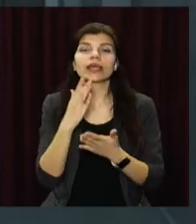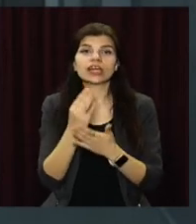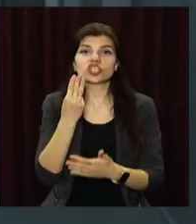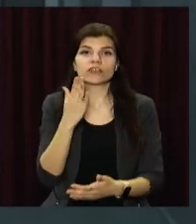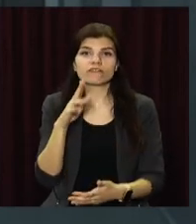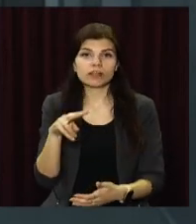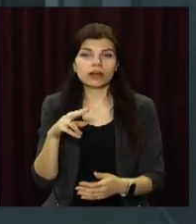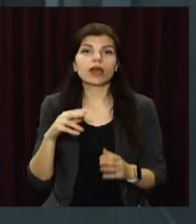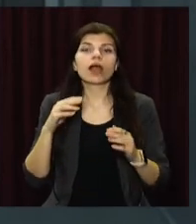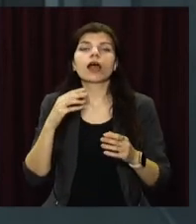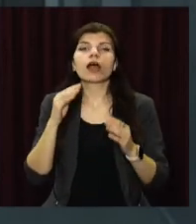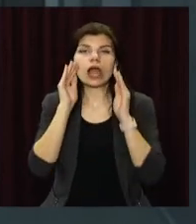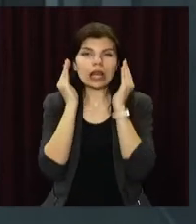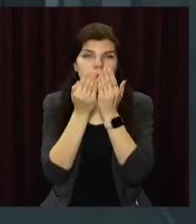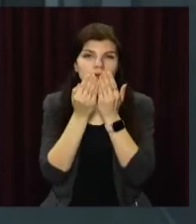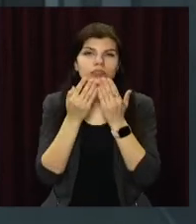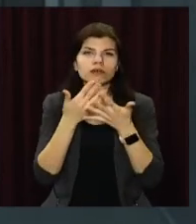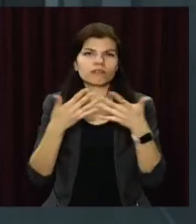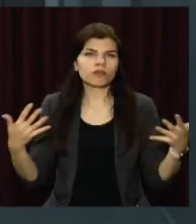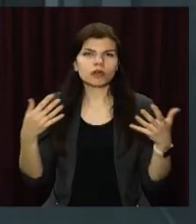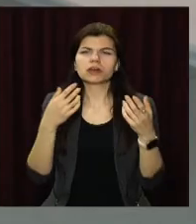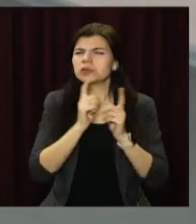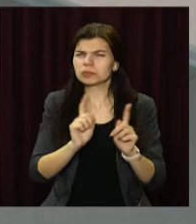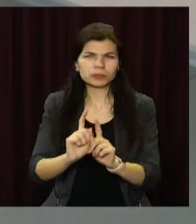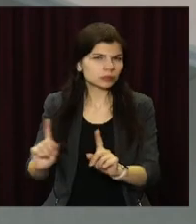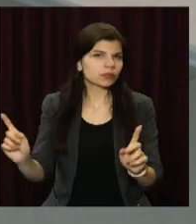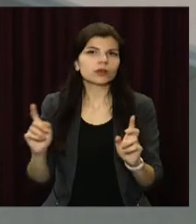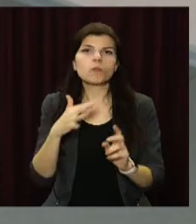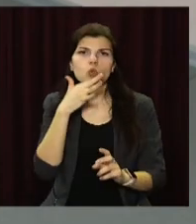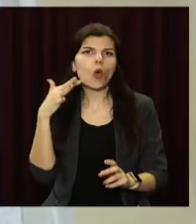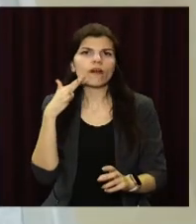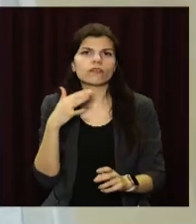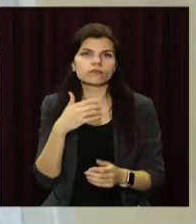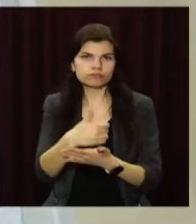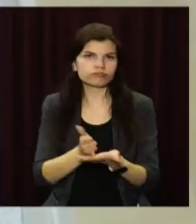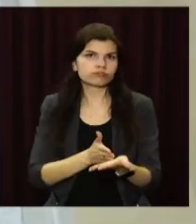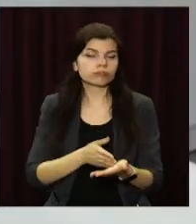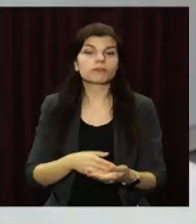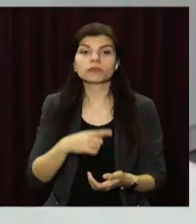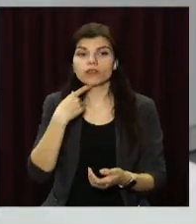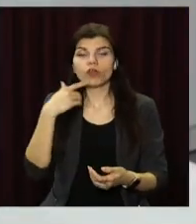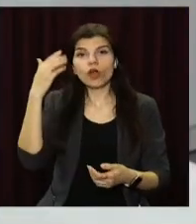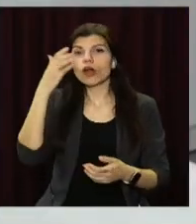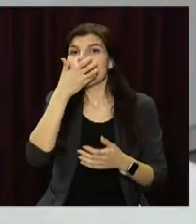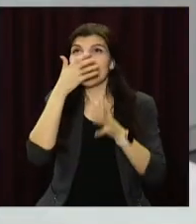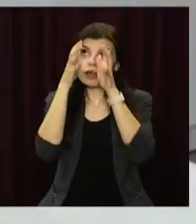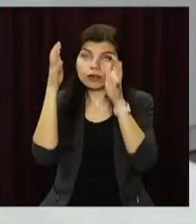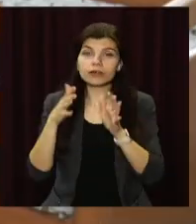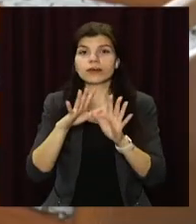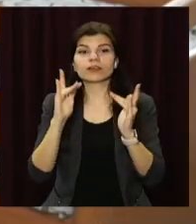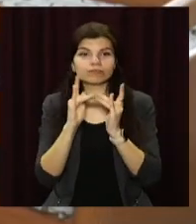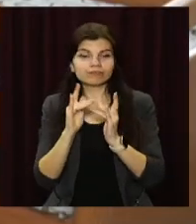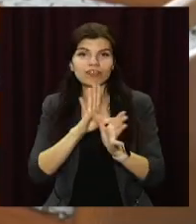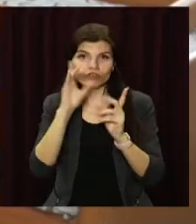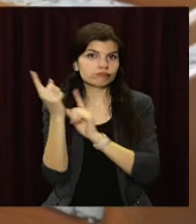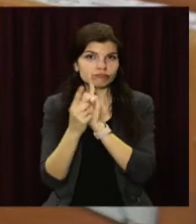ШВЛ-апарати, реанімаційні койки багатофункціональні. Нове обладнання, меблі, обігрівачі води та просторі палати – так